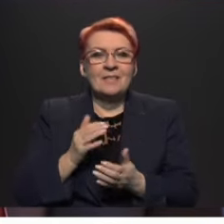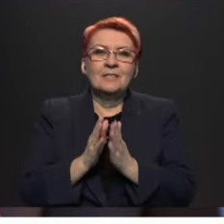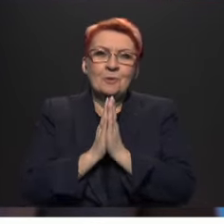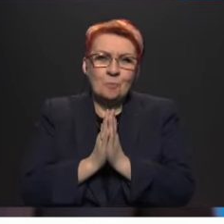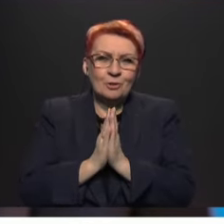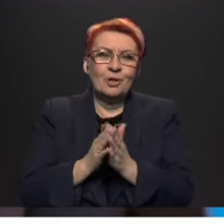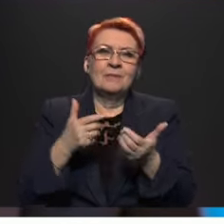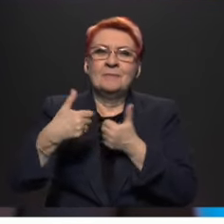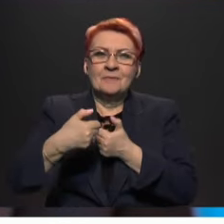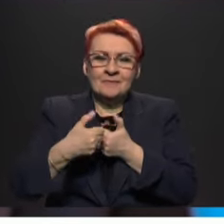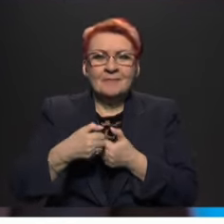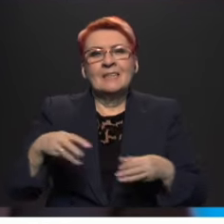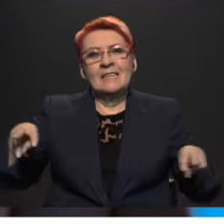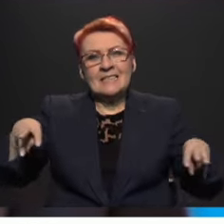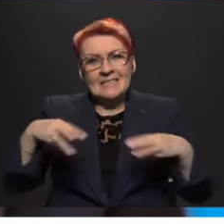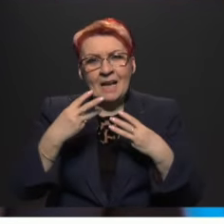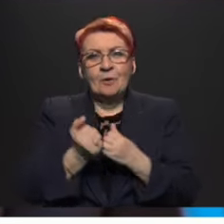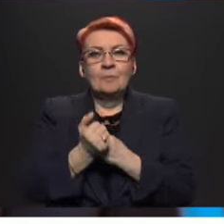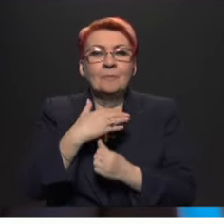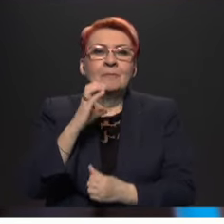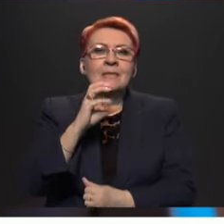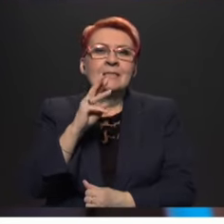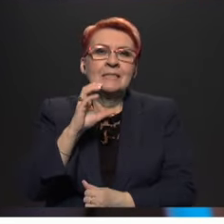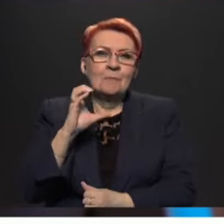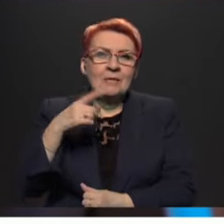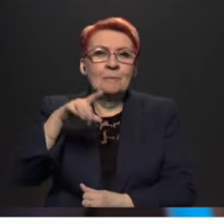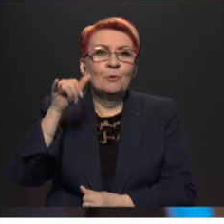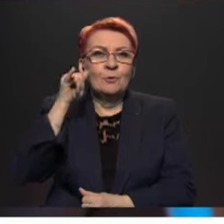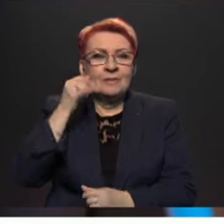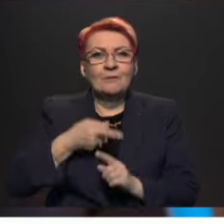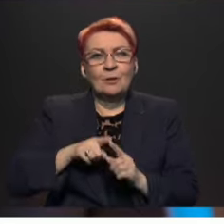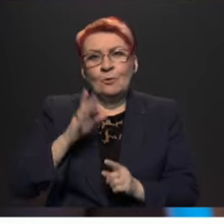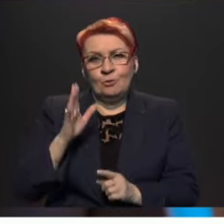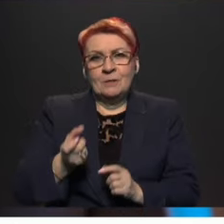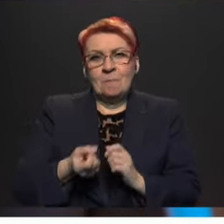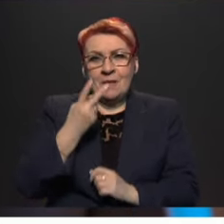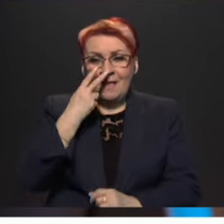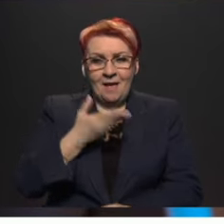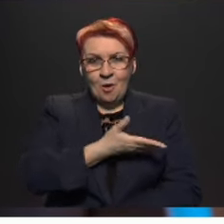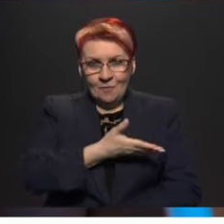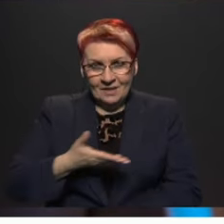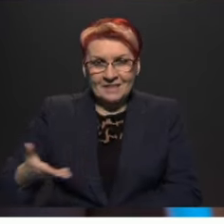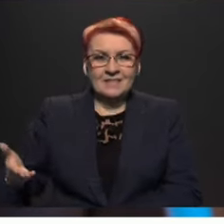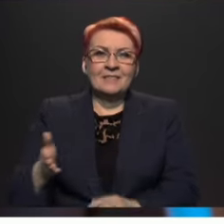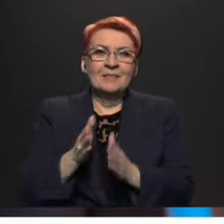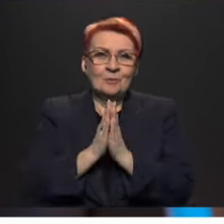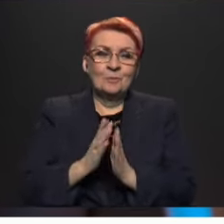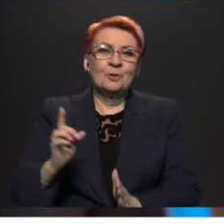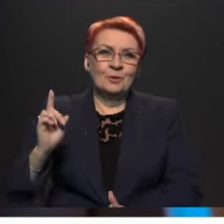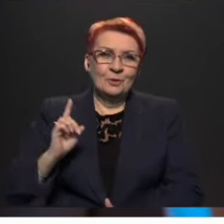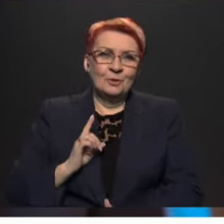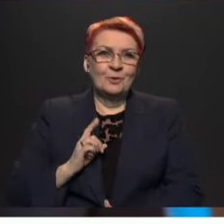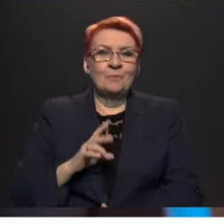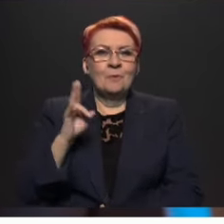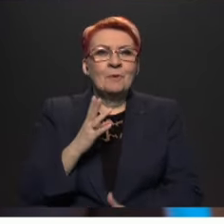линии, звоните к нам в скайпе, а также присылайте смс по номеру телефона, который прямо сейчас появляется внизу ваших экранов. Ну, батюшка, у